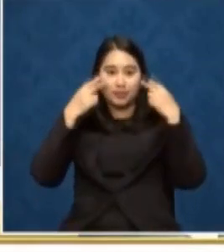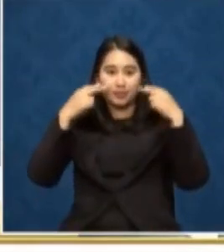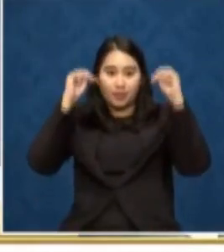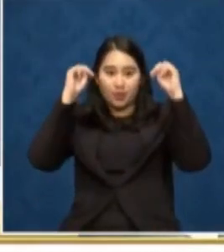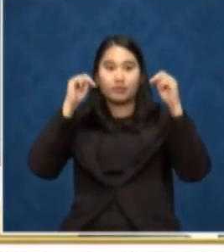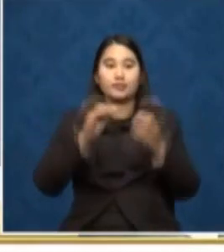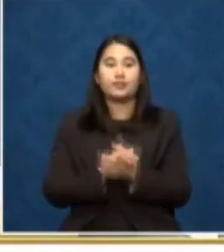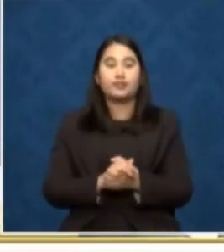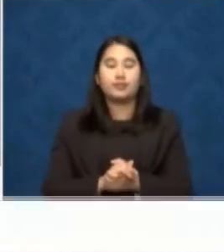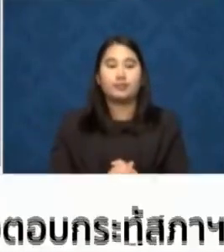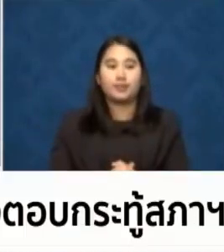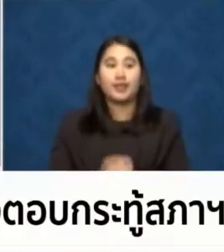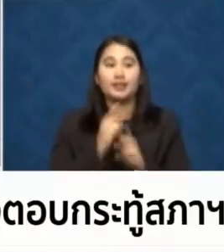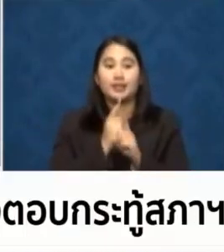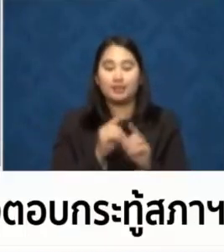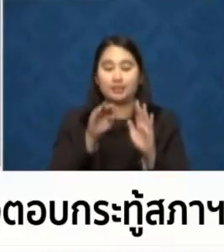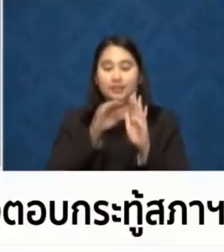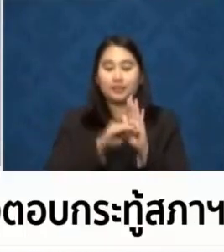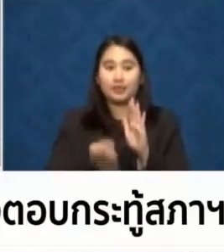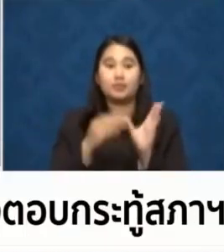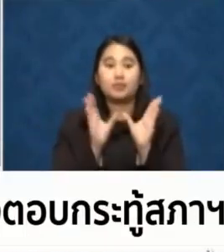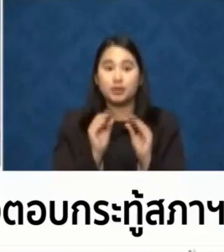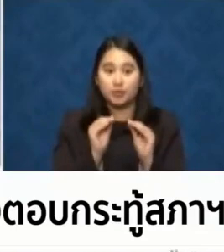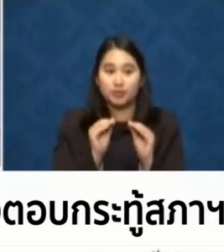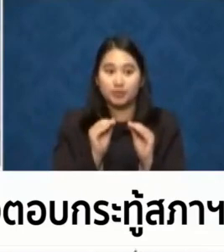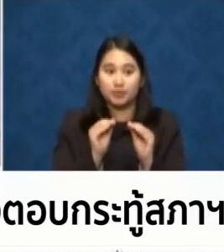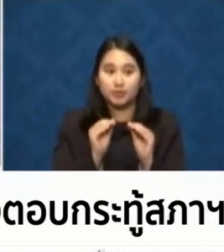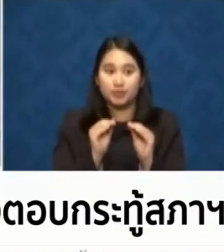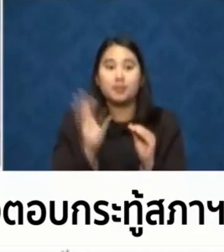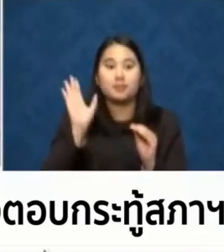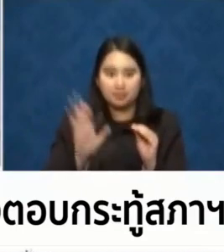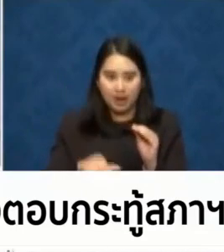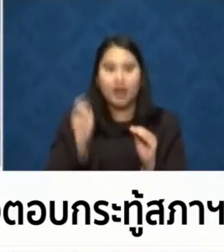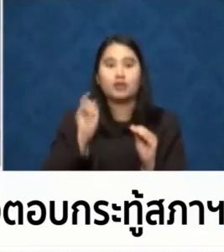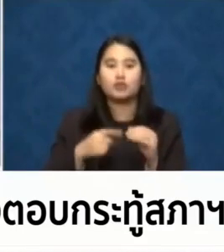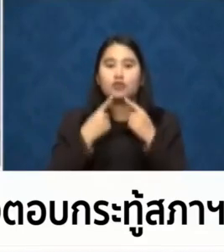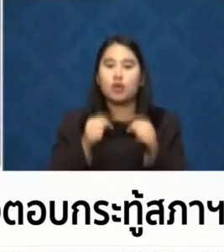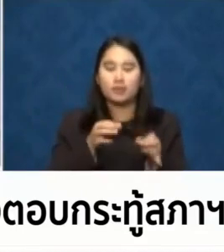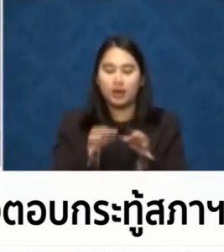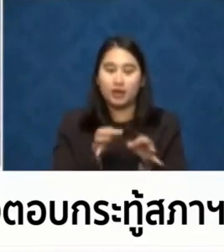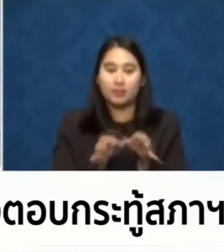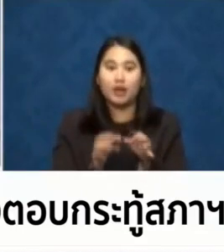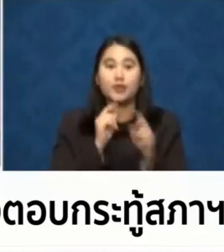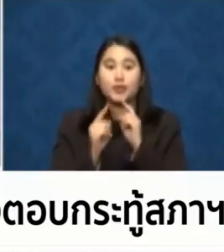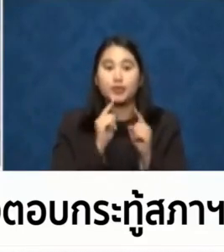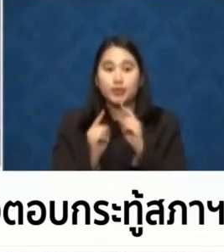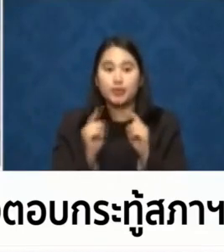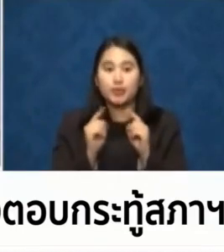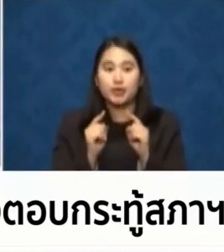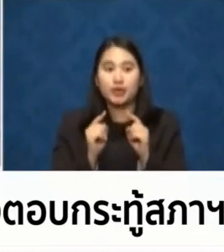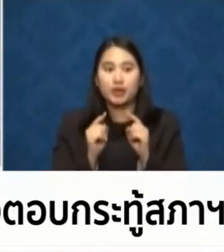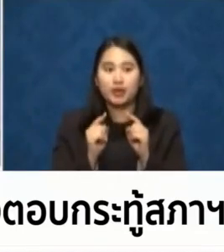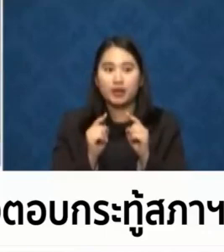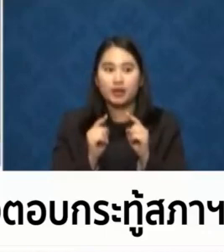ากการตั้งกระทู้ถามสดของส.ส.โตโต้ปิยรัตน์จงเทพจากพรรคก้าวไกลถามนายกเกี่ยวกับเรื่องของบ่อนนะ